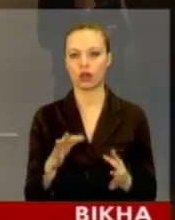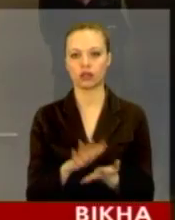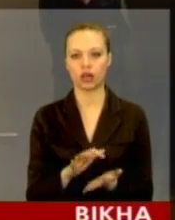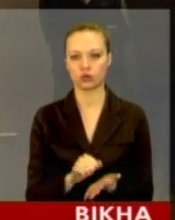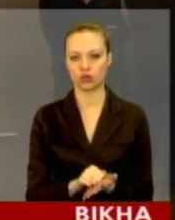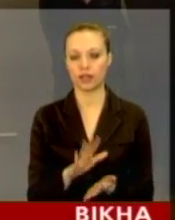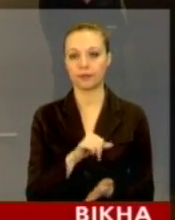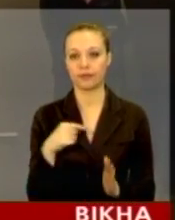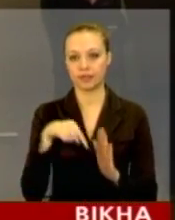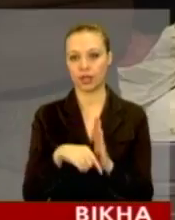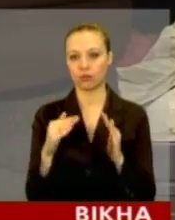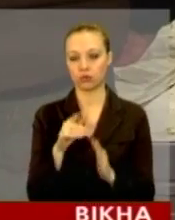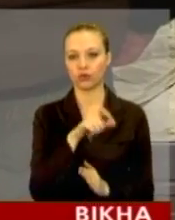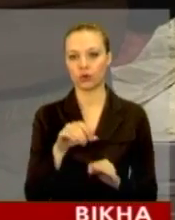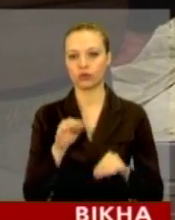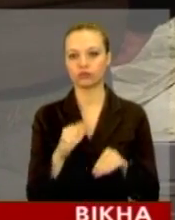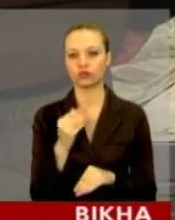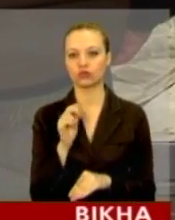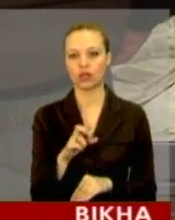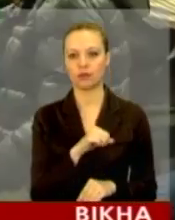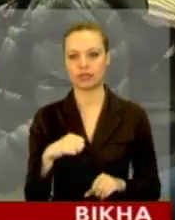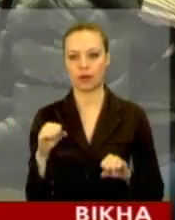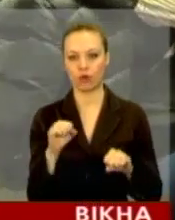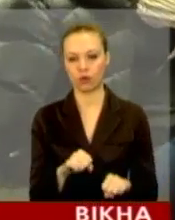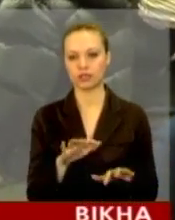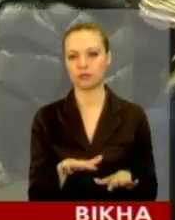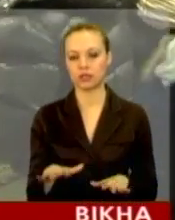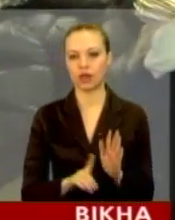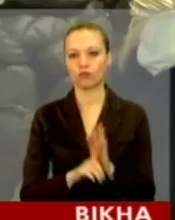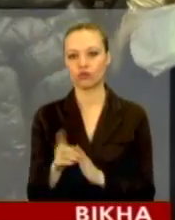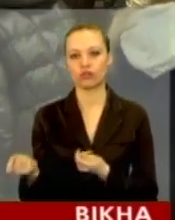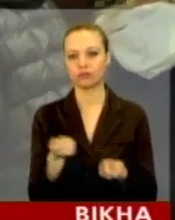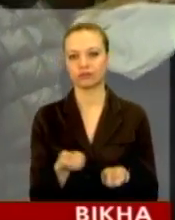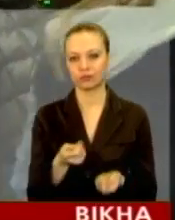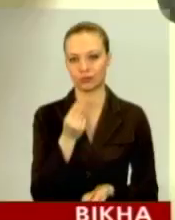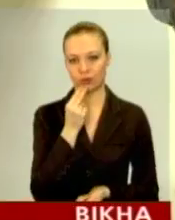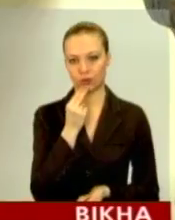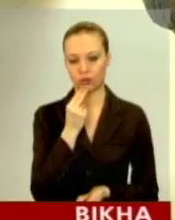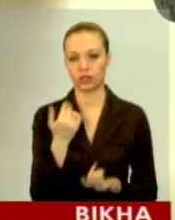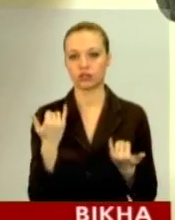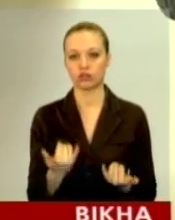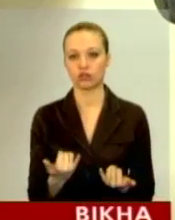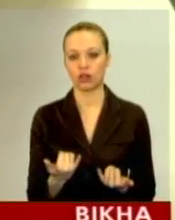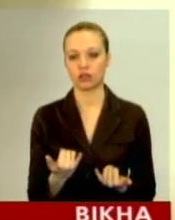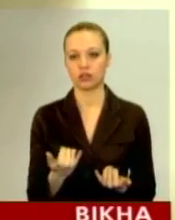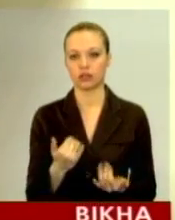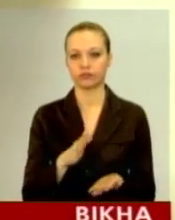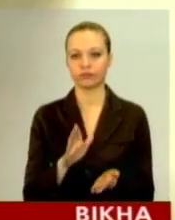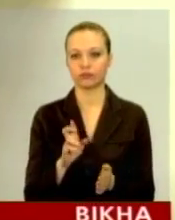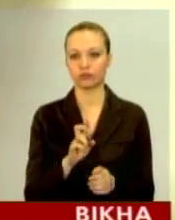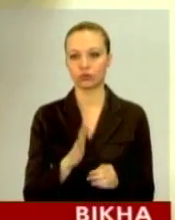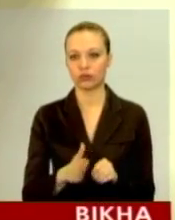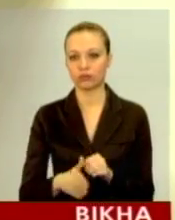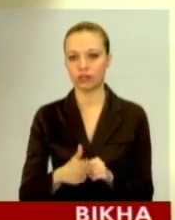розрушень. У самій будівлі люди обладнали штаб самооборони. Містяни почали зносити сюди продукти. Зараз режемо